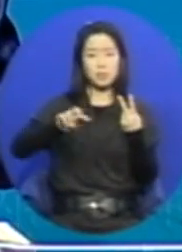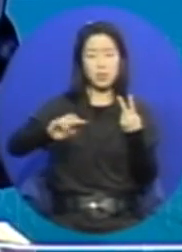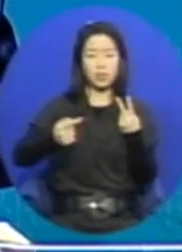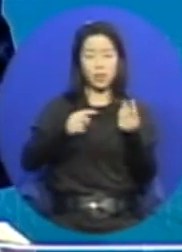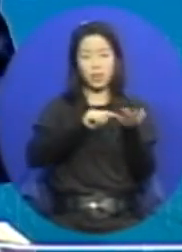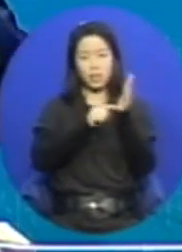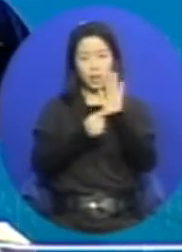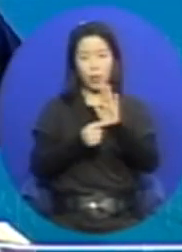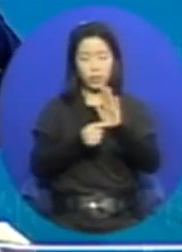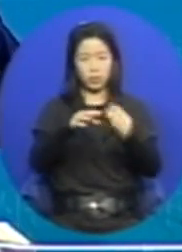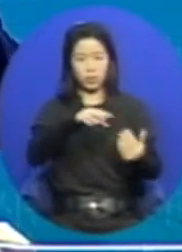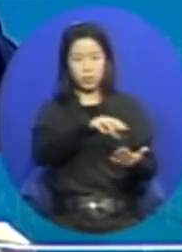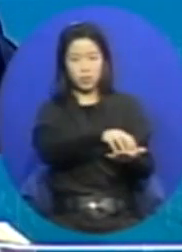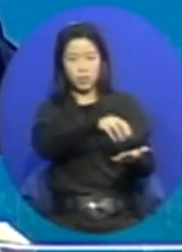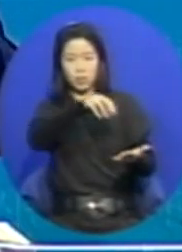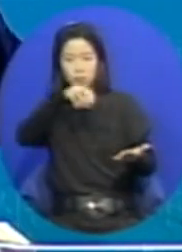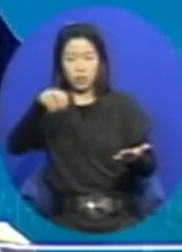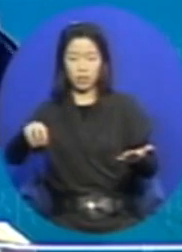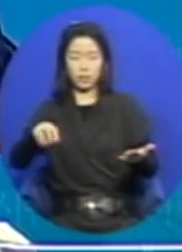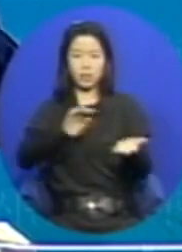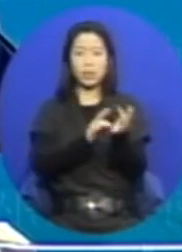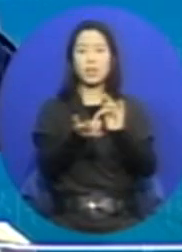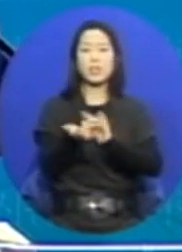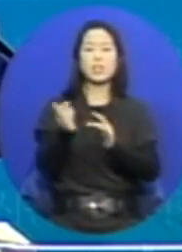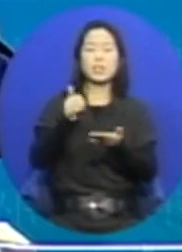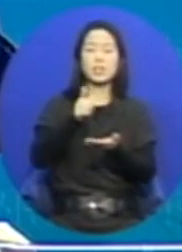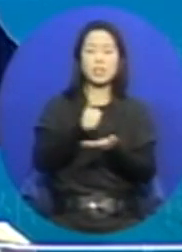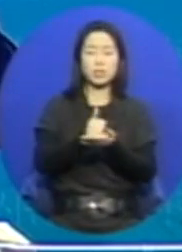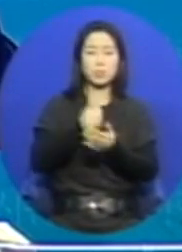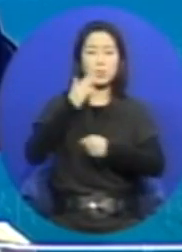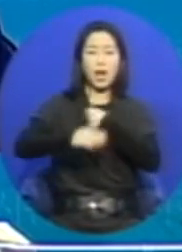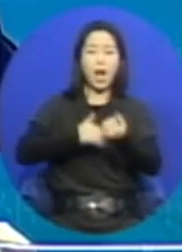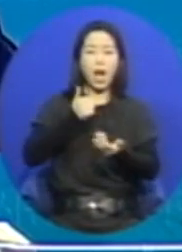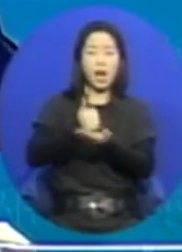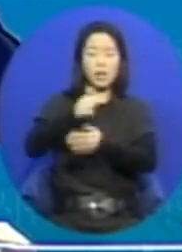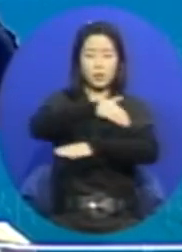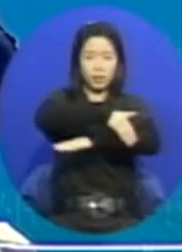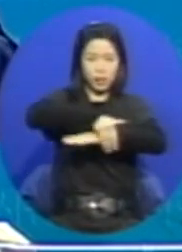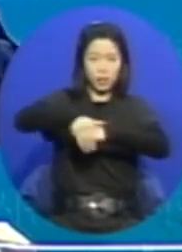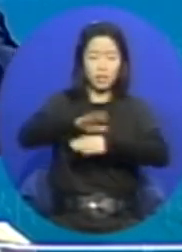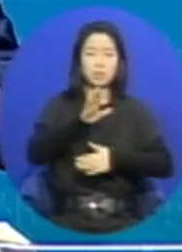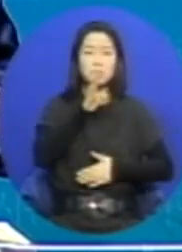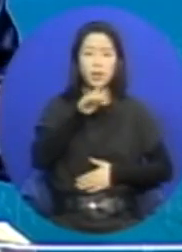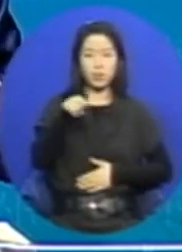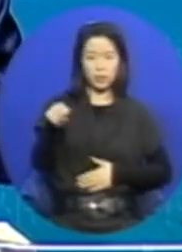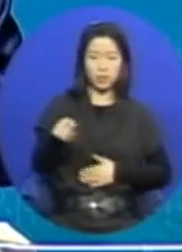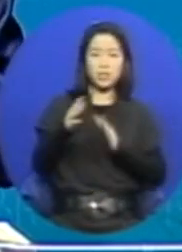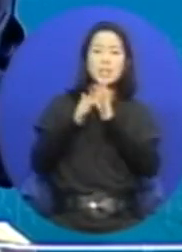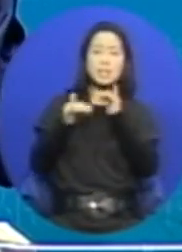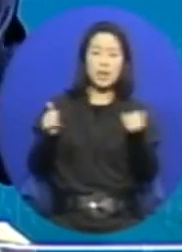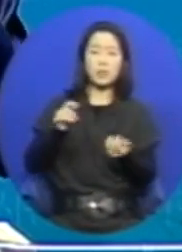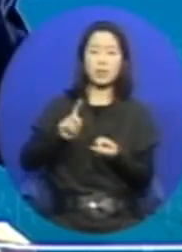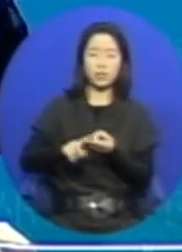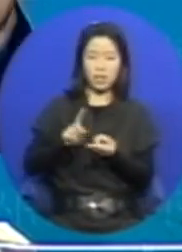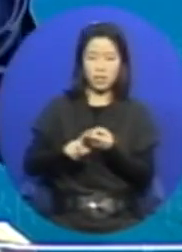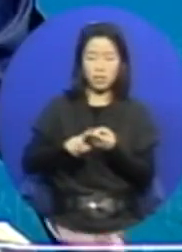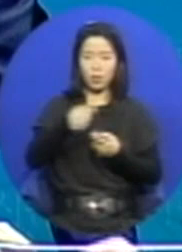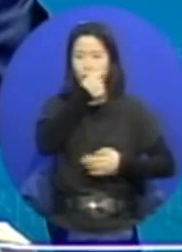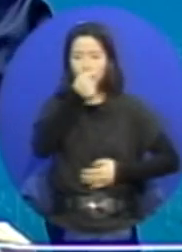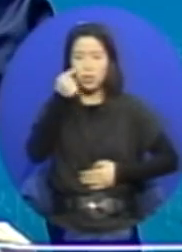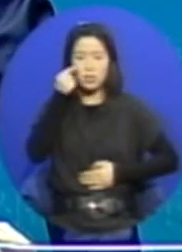인용해서 예수님을 하나님이 계획하시는 바로 그 사람이라고 하는 것을